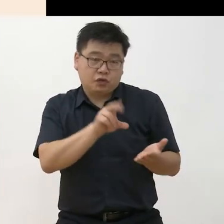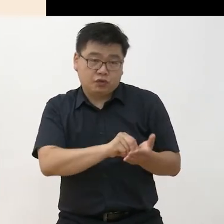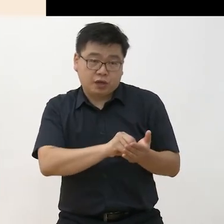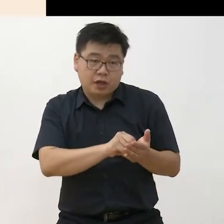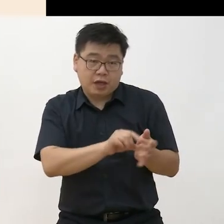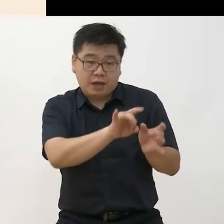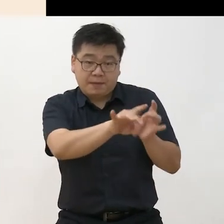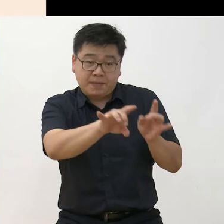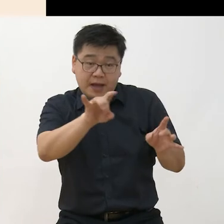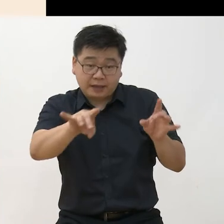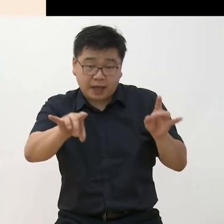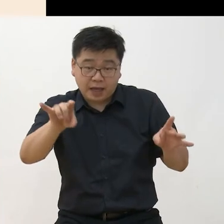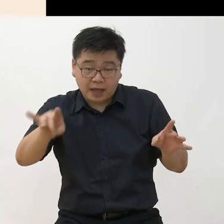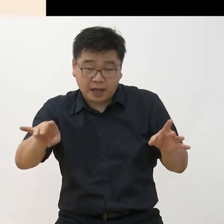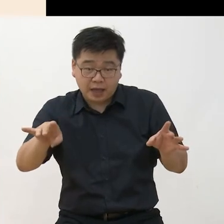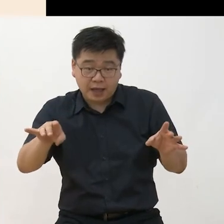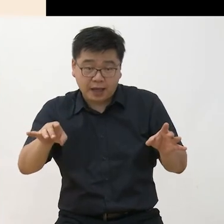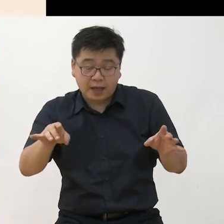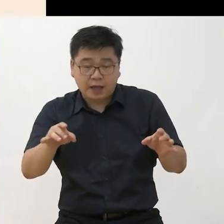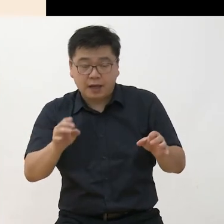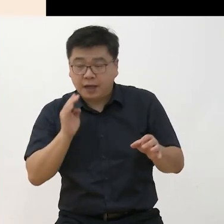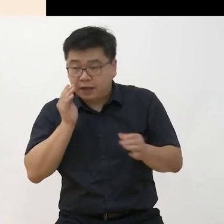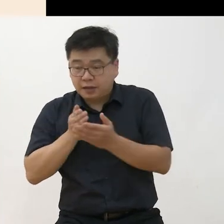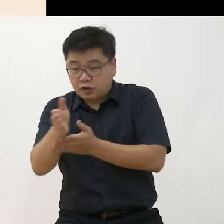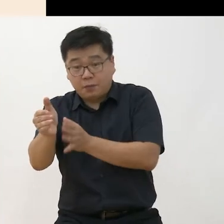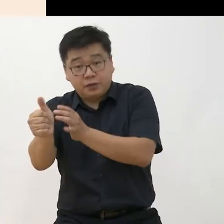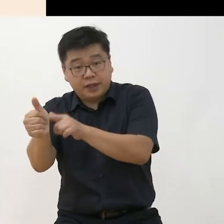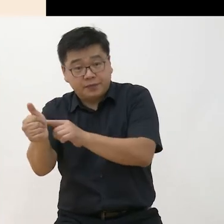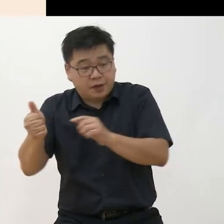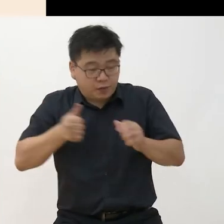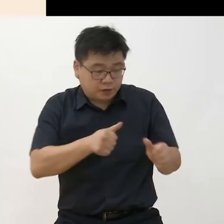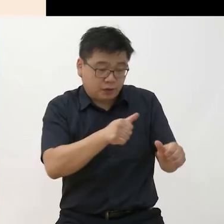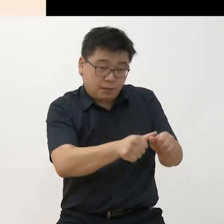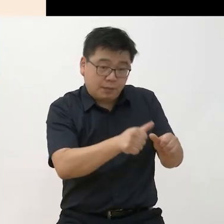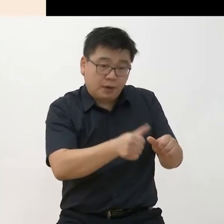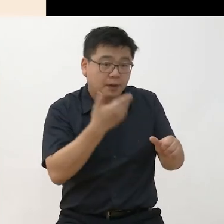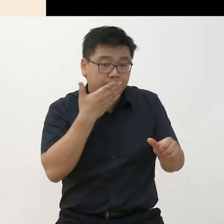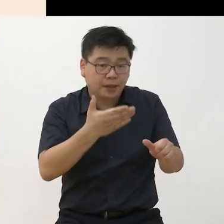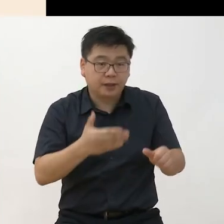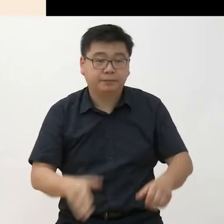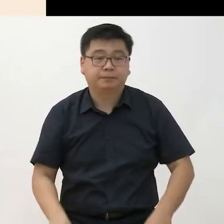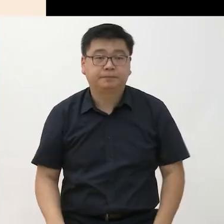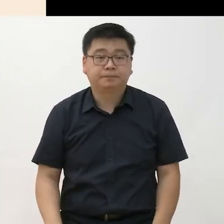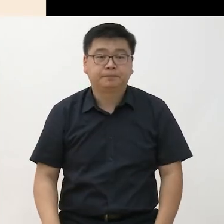고려해서 맞춤형 전문가 멘토링 이외를 별도로 지원하고 있습니다.